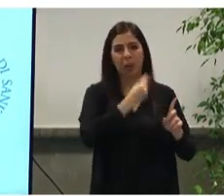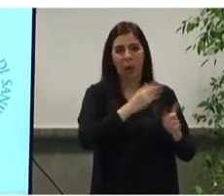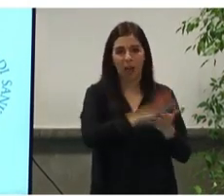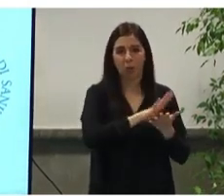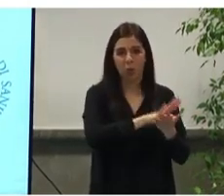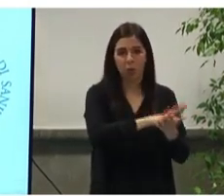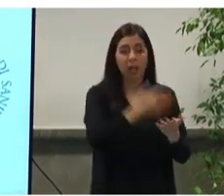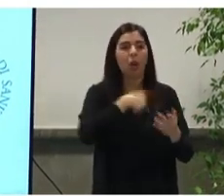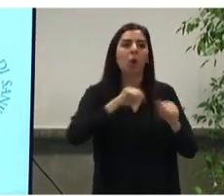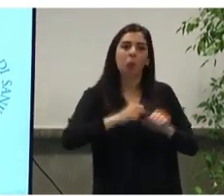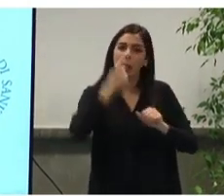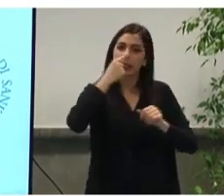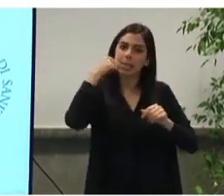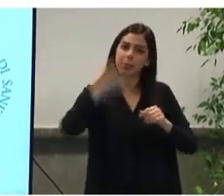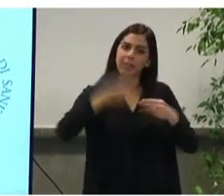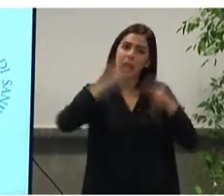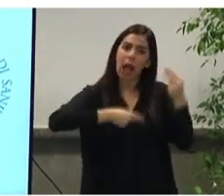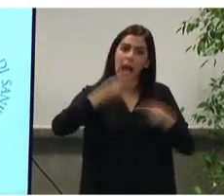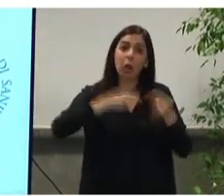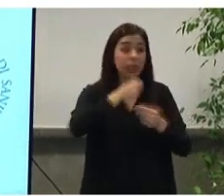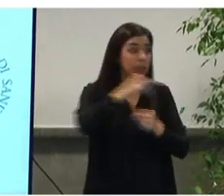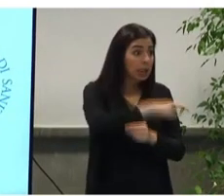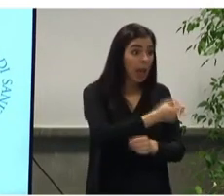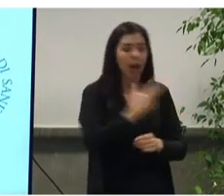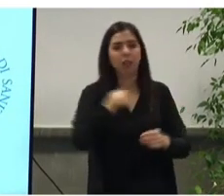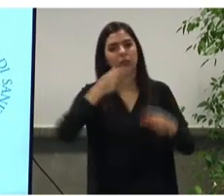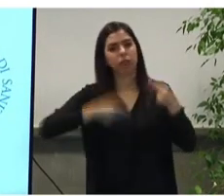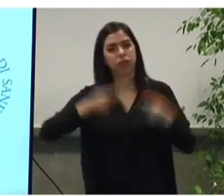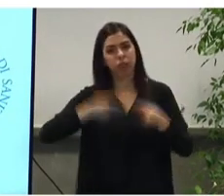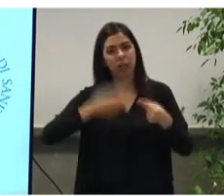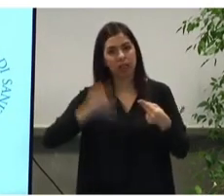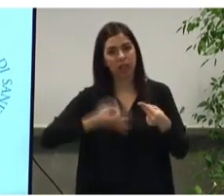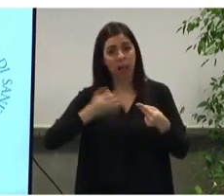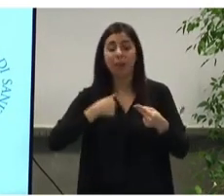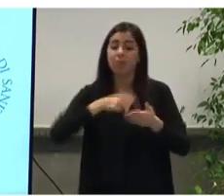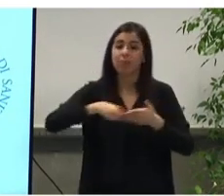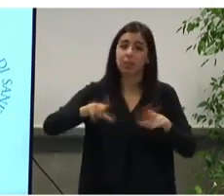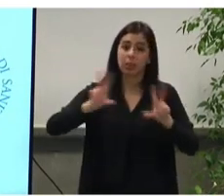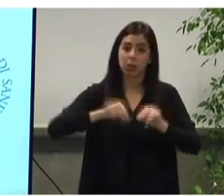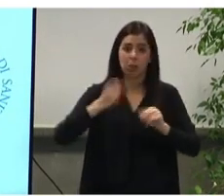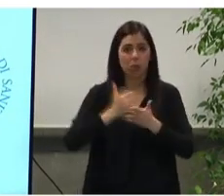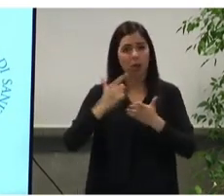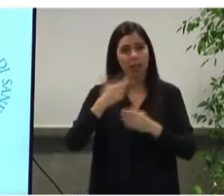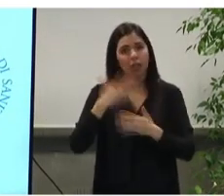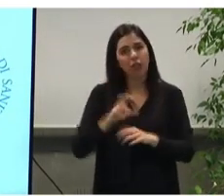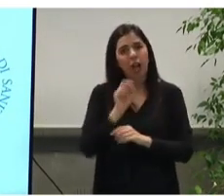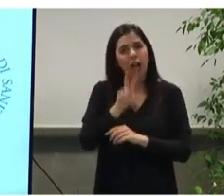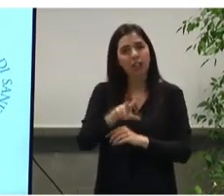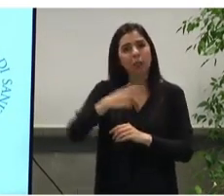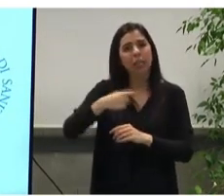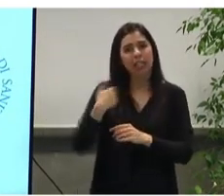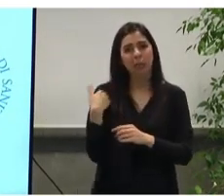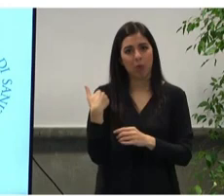come quando serve, ovviamente, e sottolineo di nuovo, perché è importante, quello che già anticipava prima il